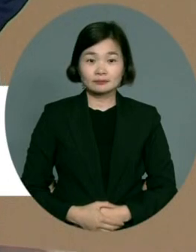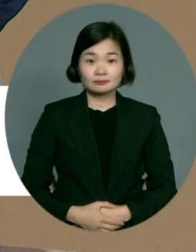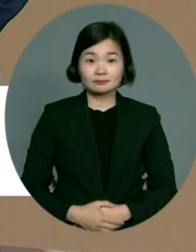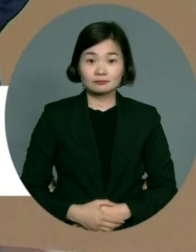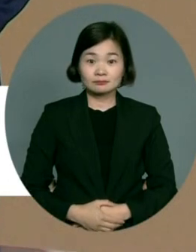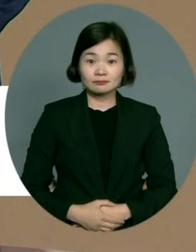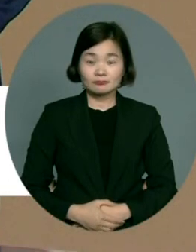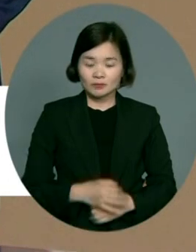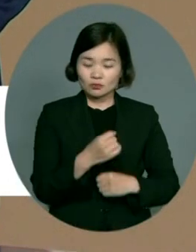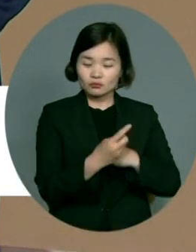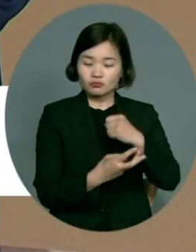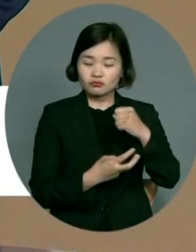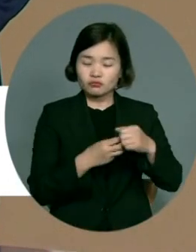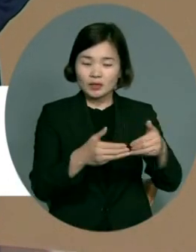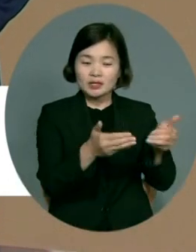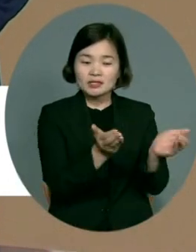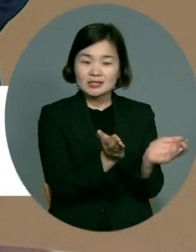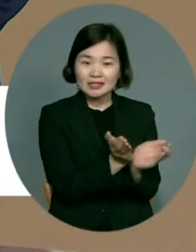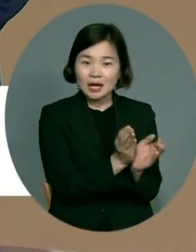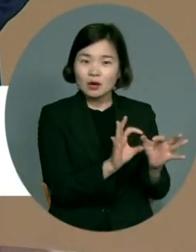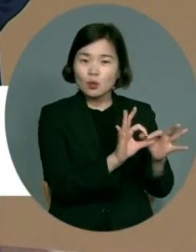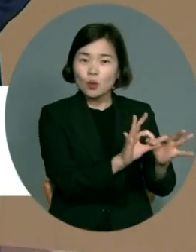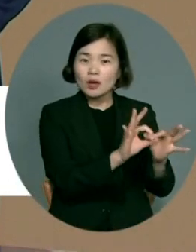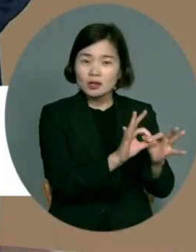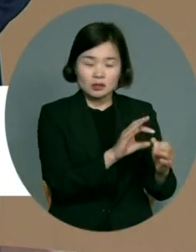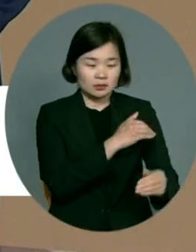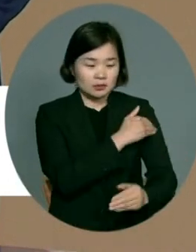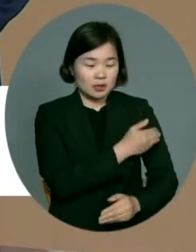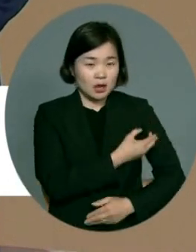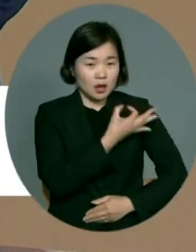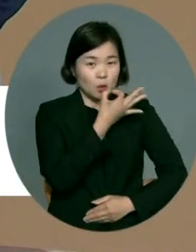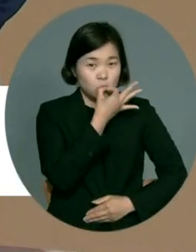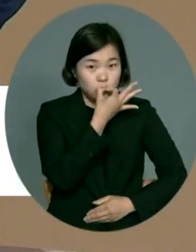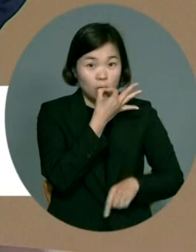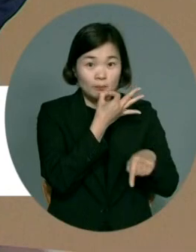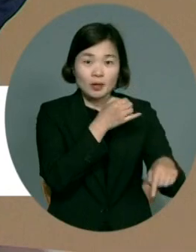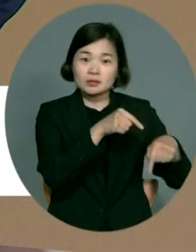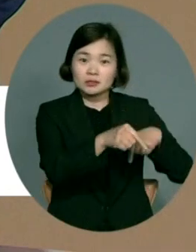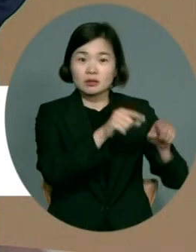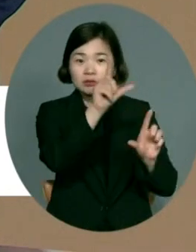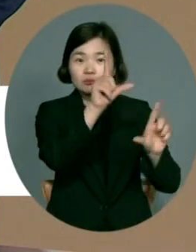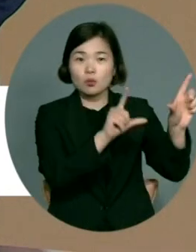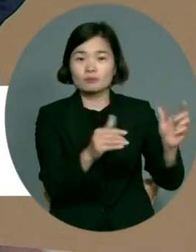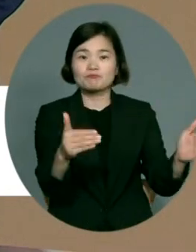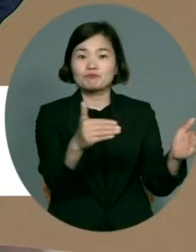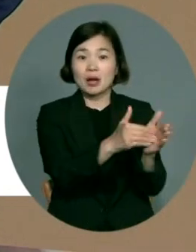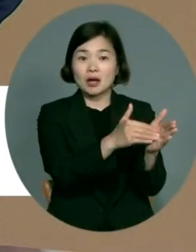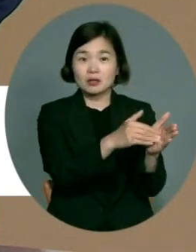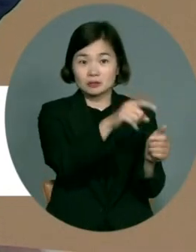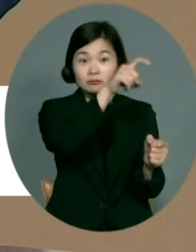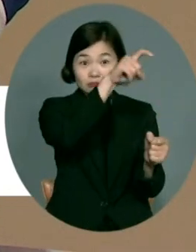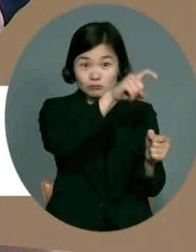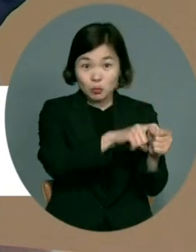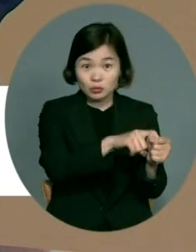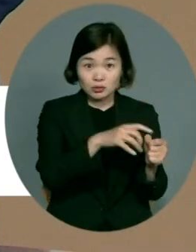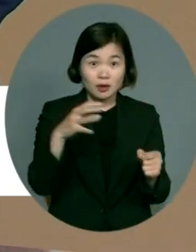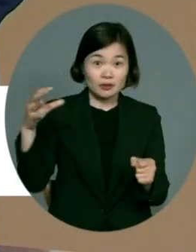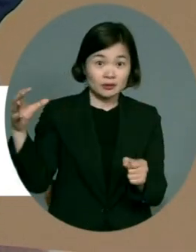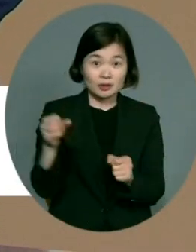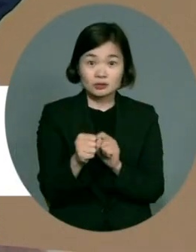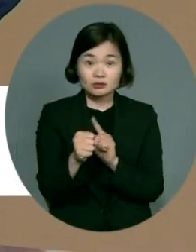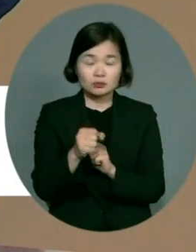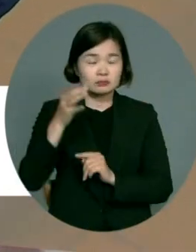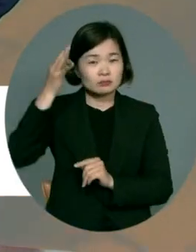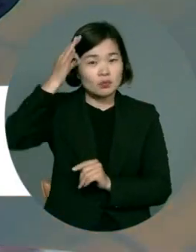네, 수십 년간 특정 정당과 기득권 세력들이 독점한 정치 구도를 끝내겠다. 이런 뜻을 실현하기